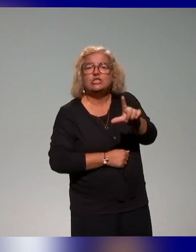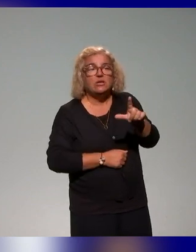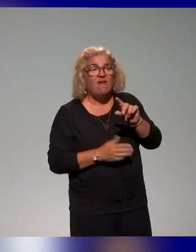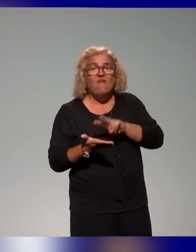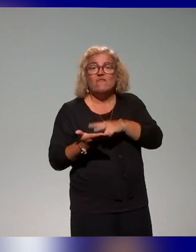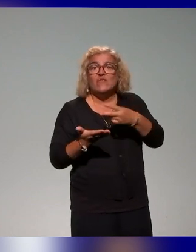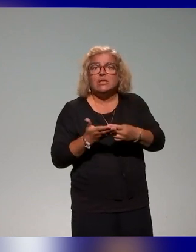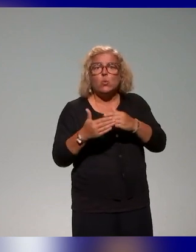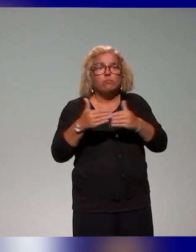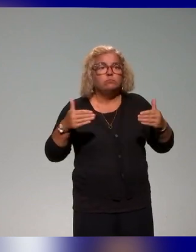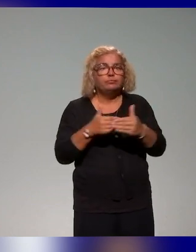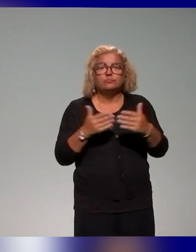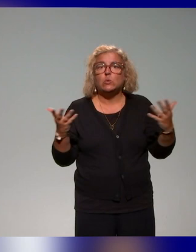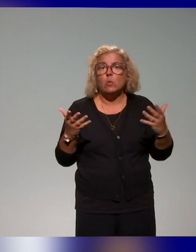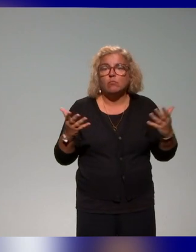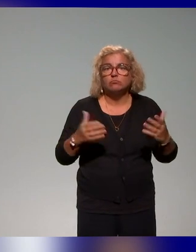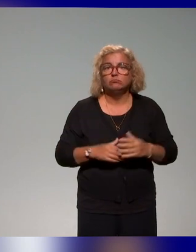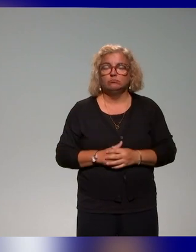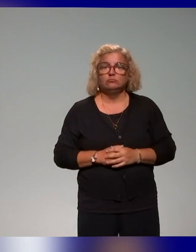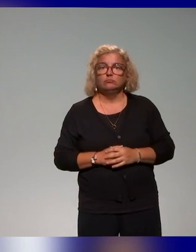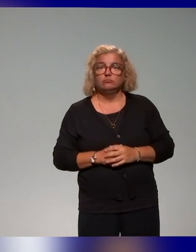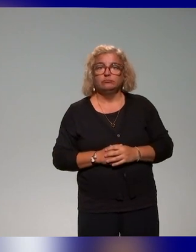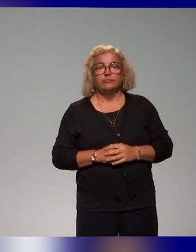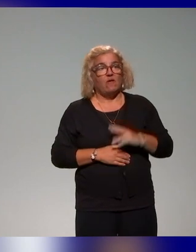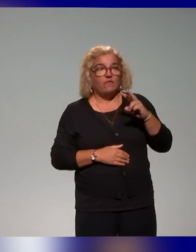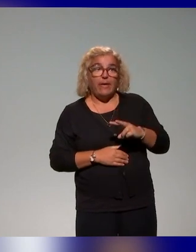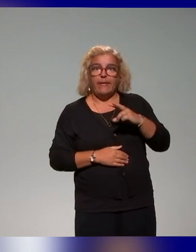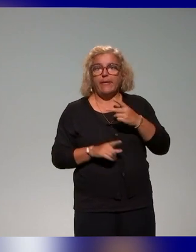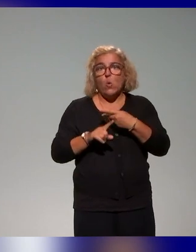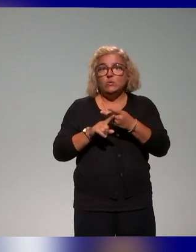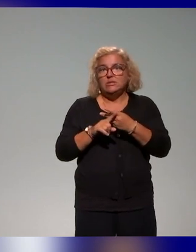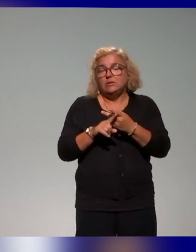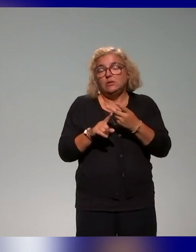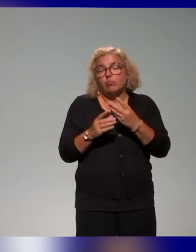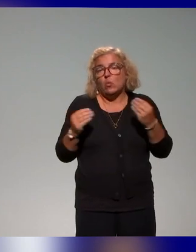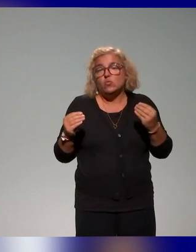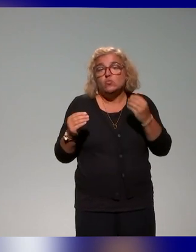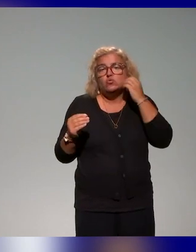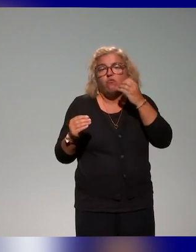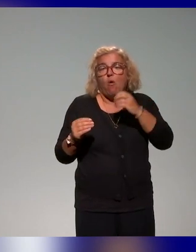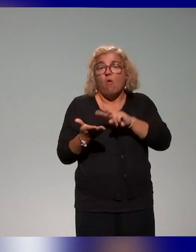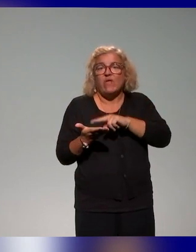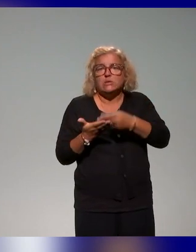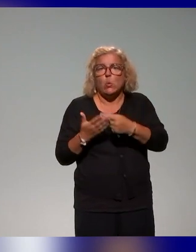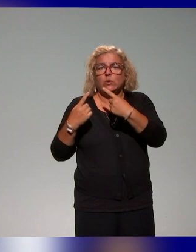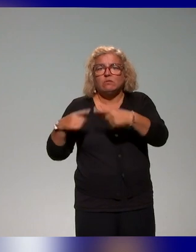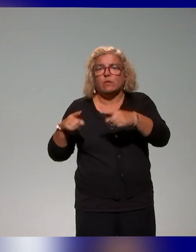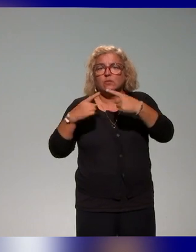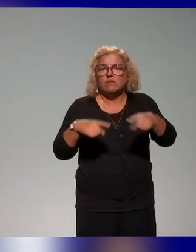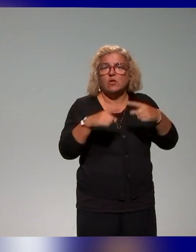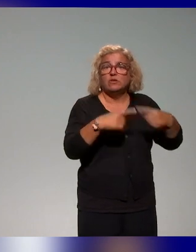puisque bah, comme beaucoup d'outils, il y a différentes versions qui sont